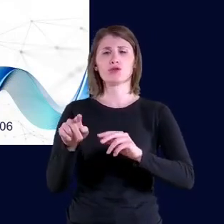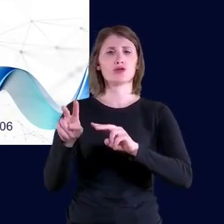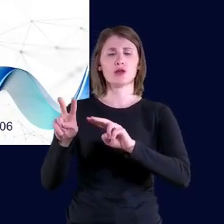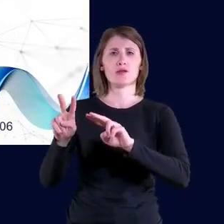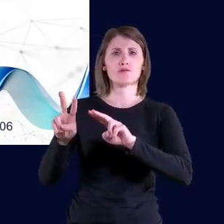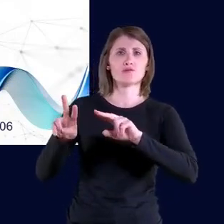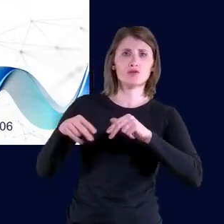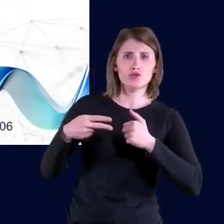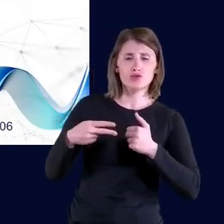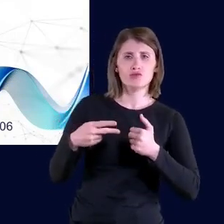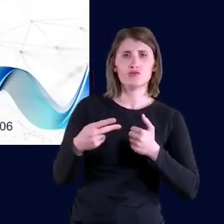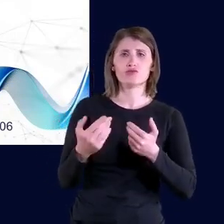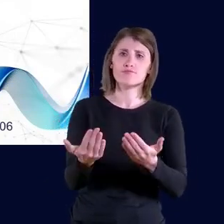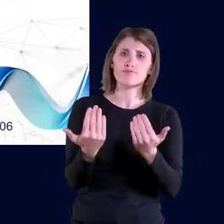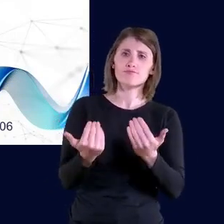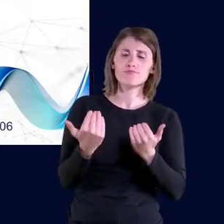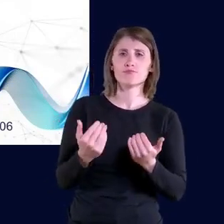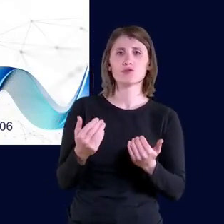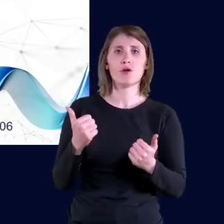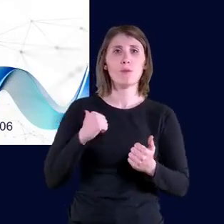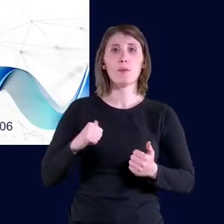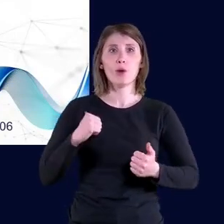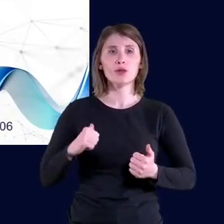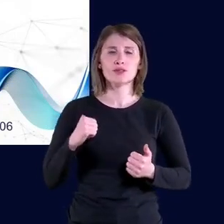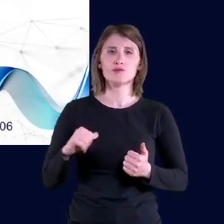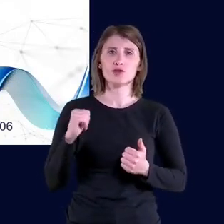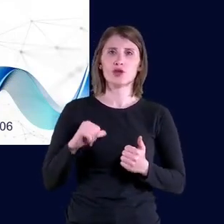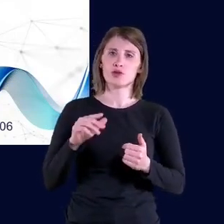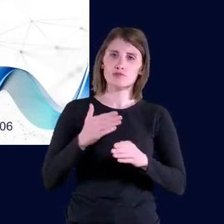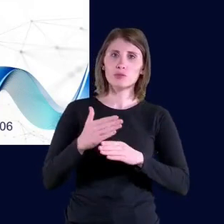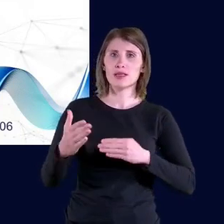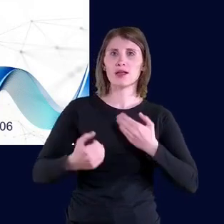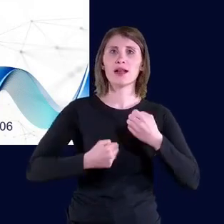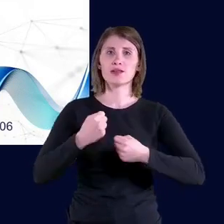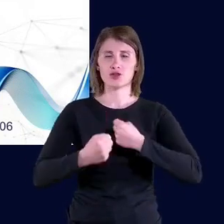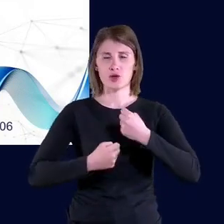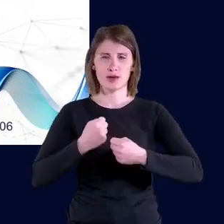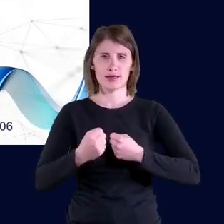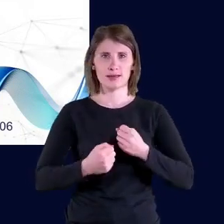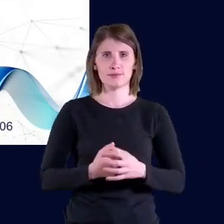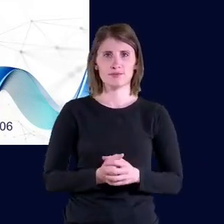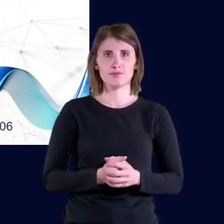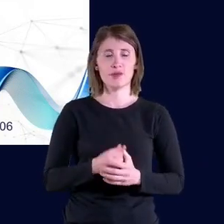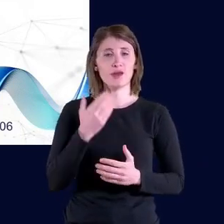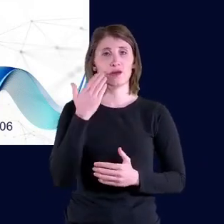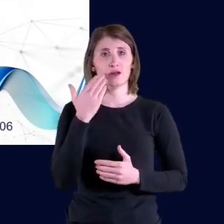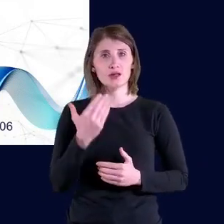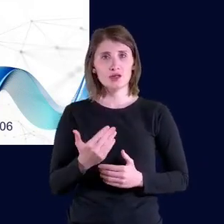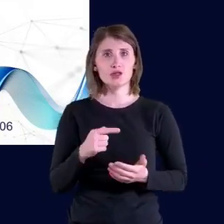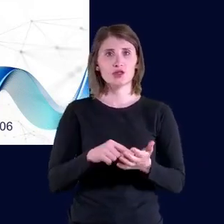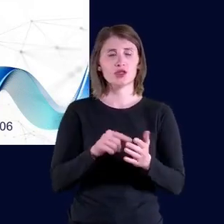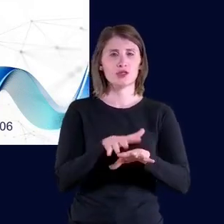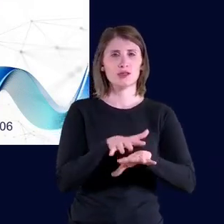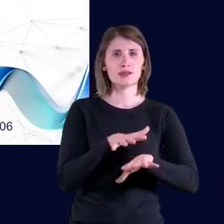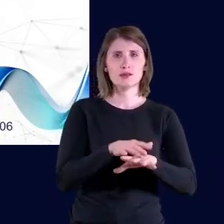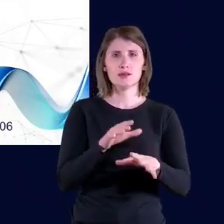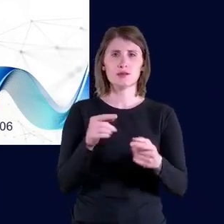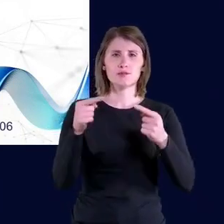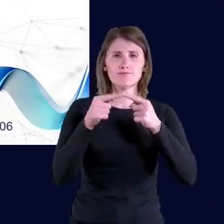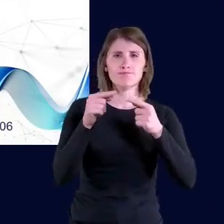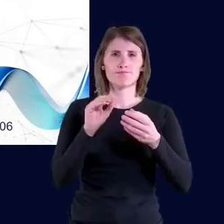do ponownego oczekiwania na działaniu Dzięki odpowiedniej konfiguracji systemu